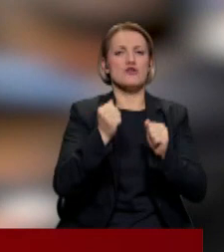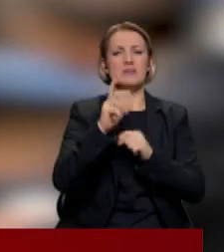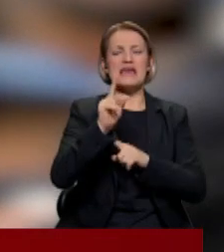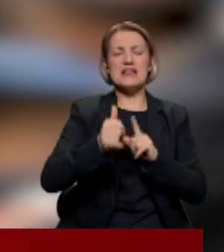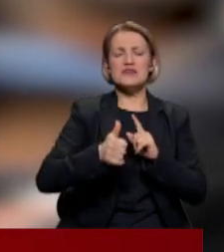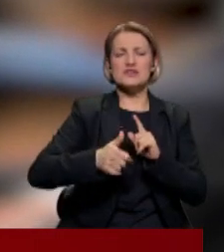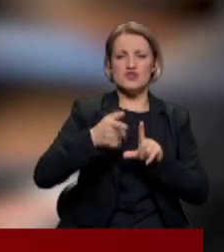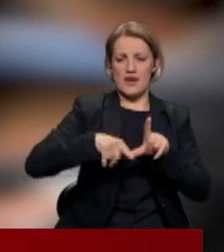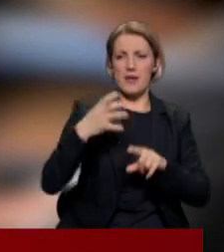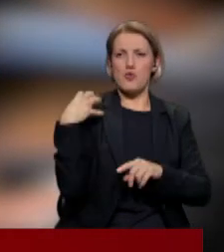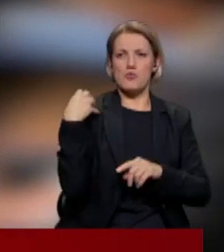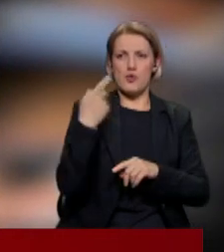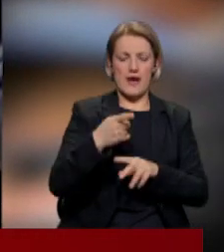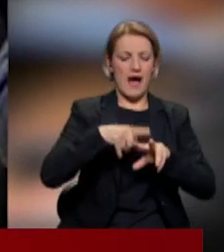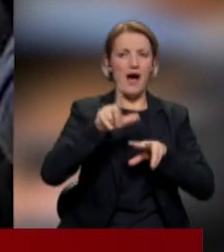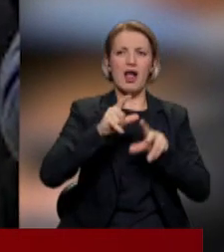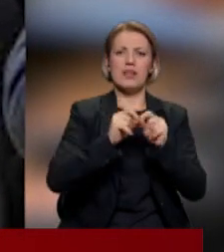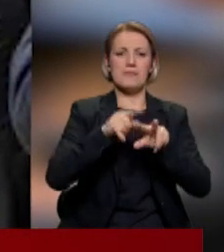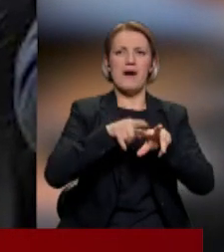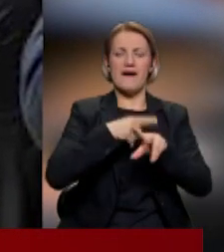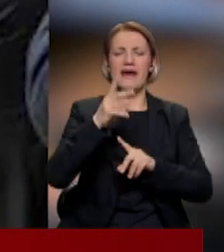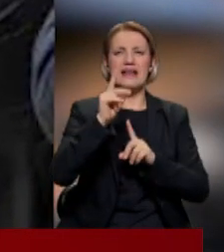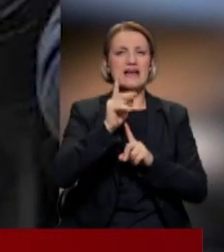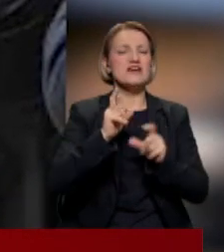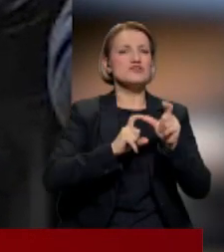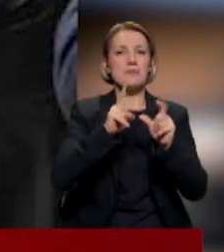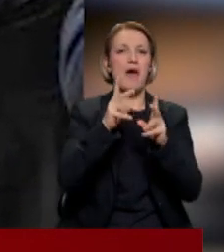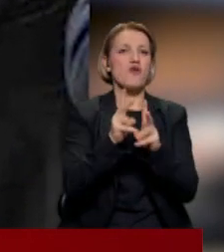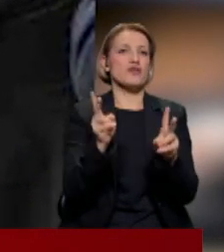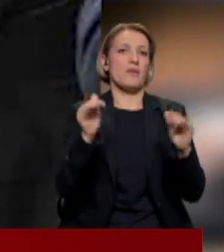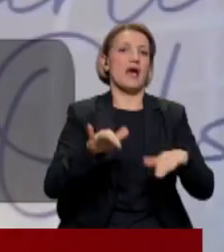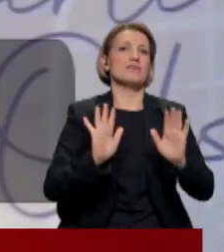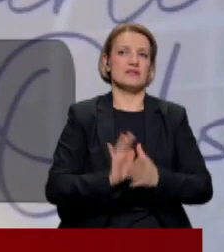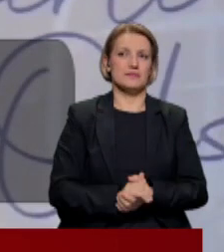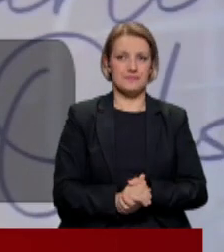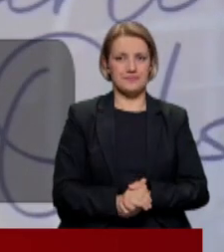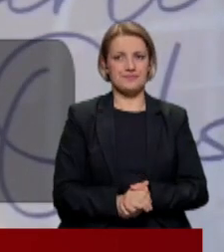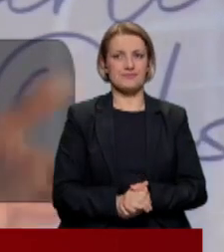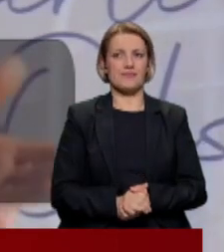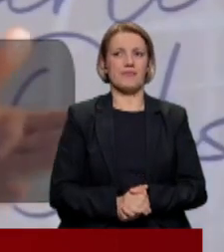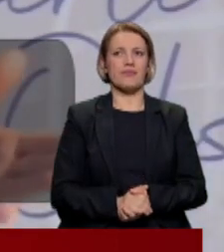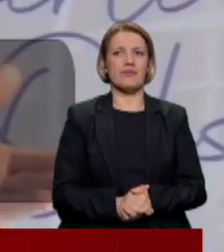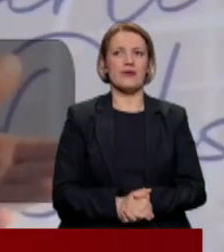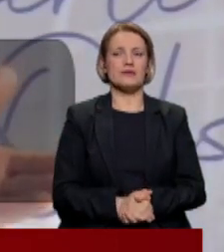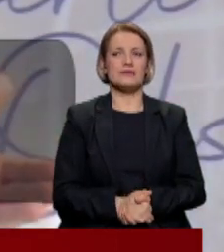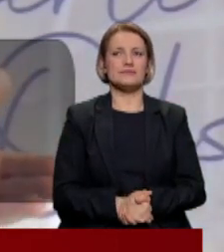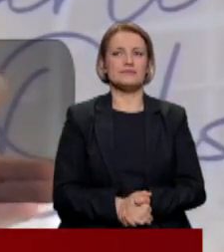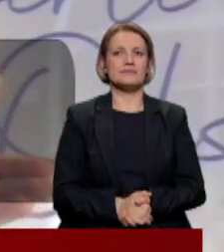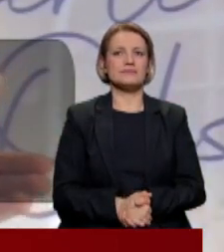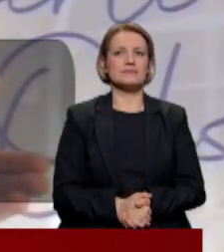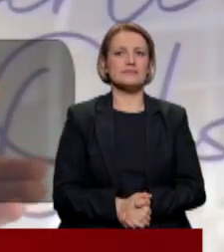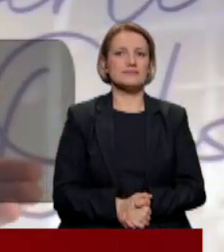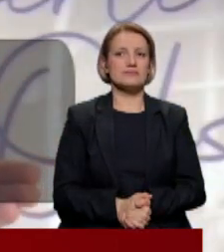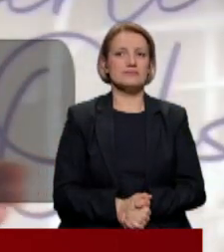İl Jandarma Komutanı Albay İlker Şimşek'tense henüz bir açıklama yok. Bu nedir ya? Bu nasıl bir